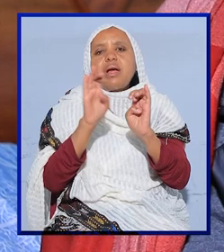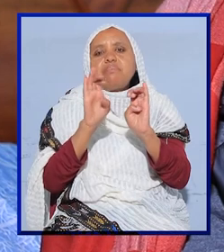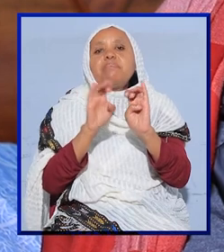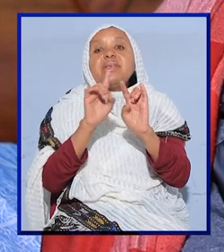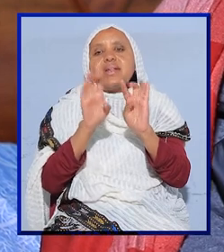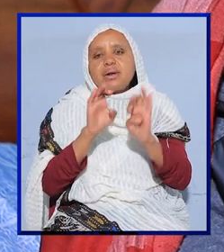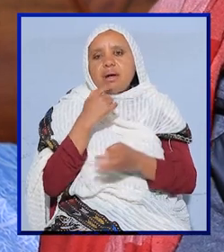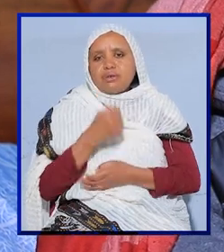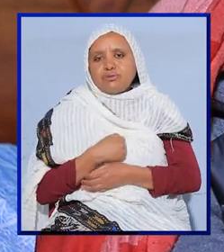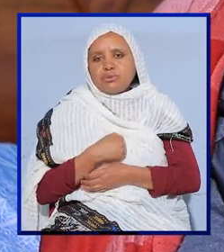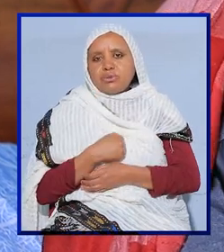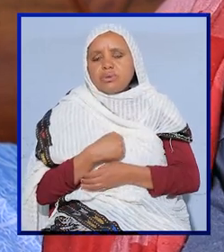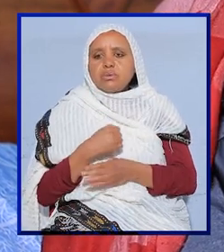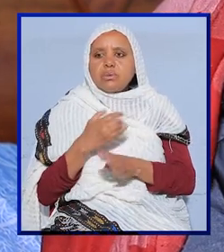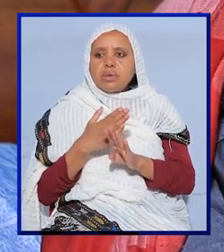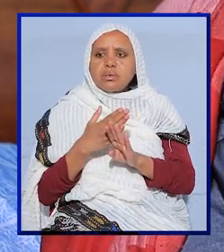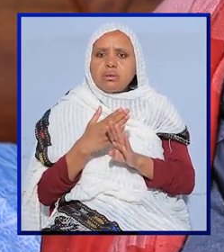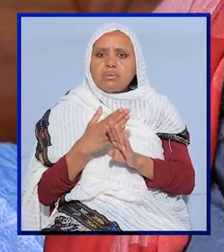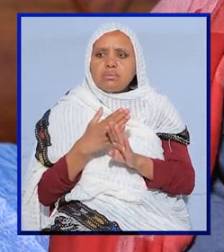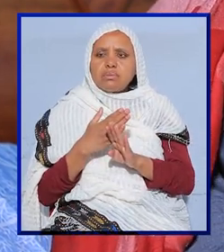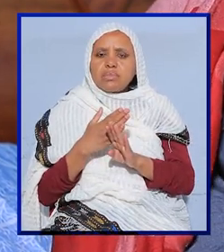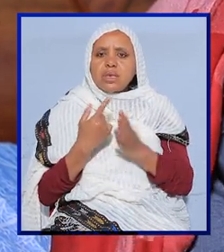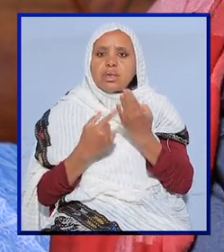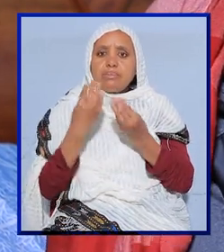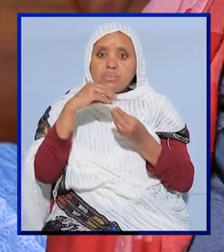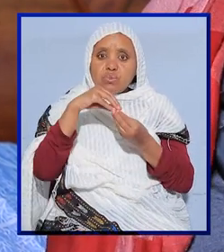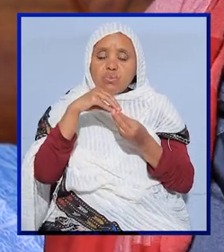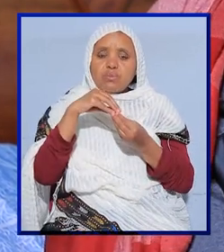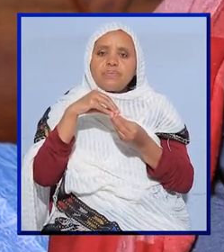እናድርግ እያለ ከዛም ብሶ